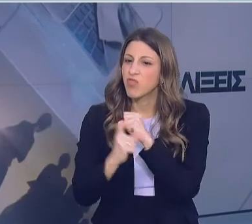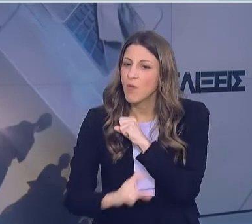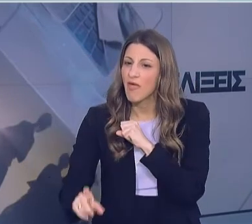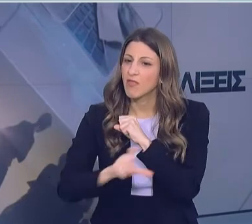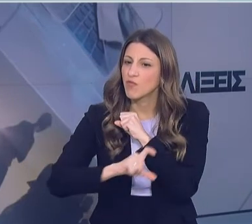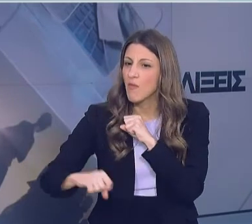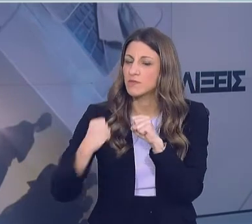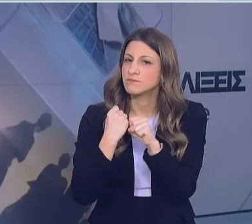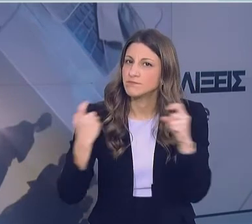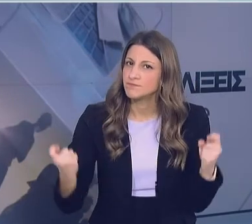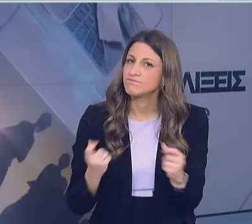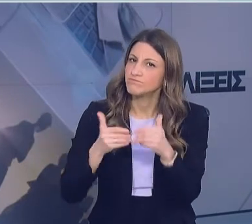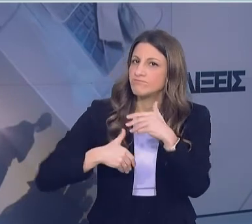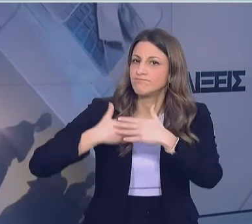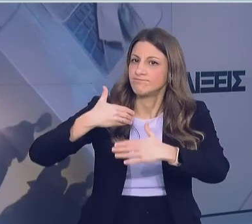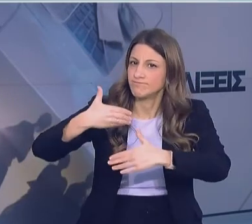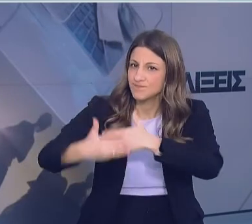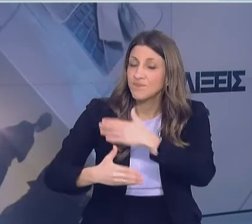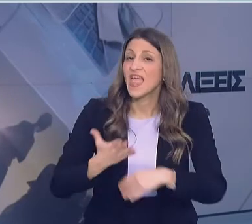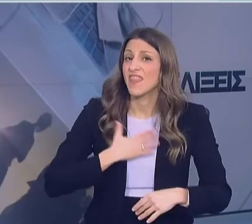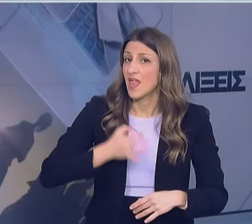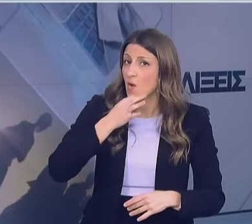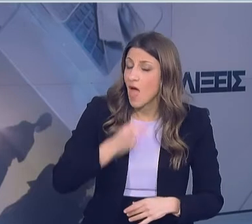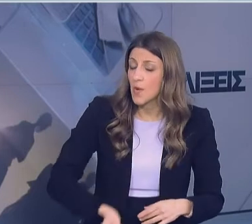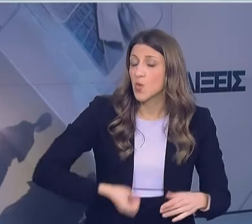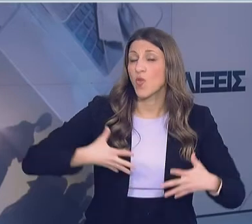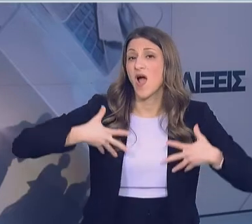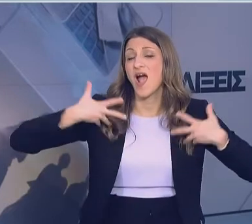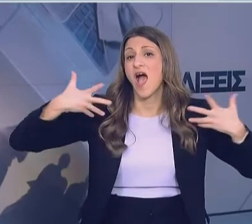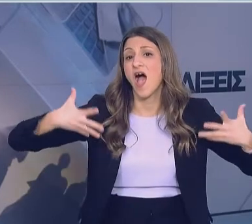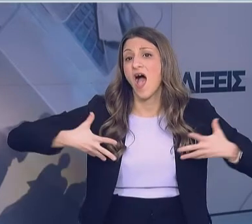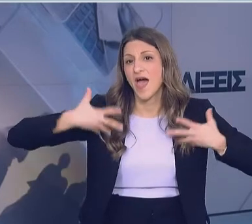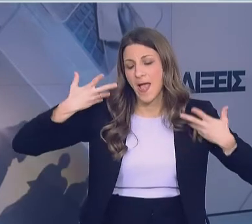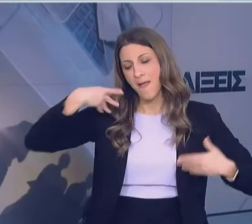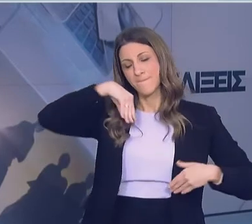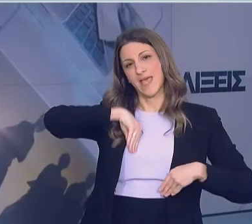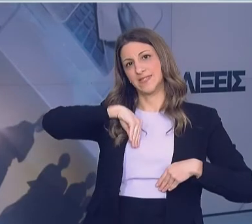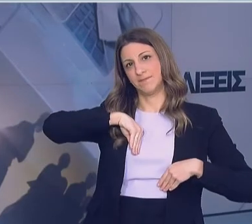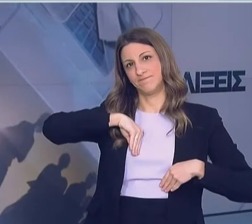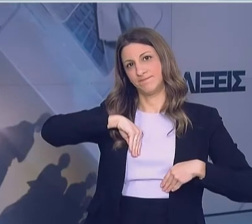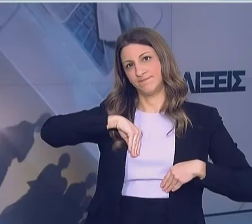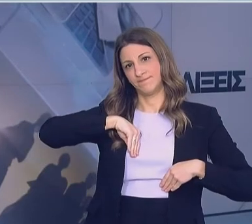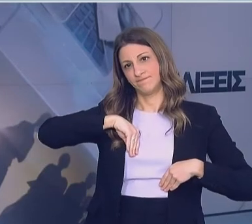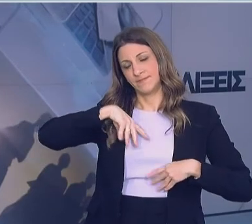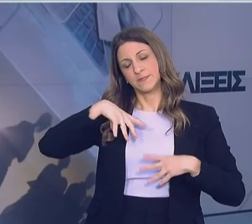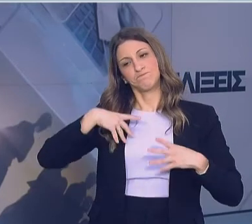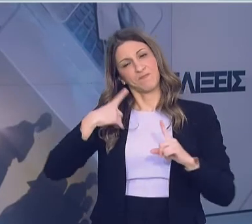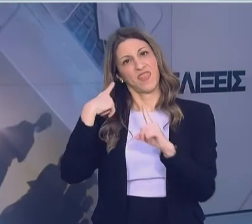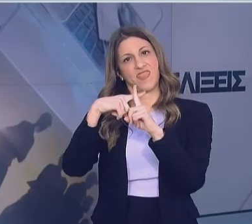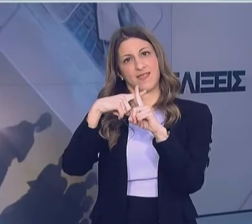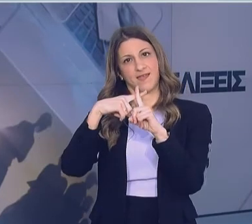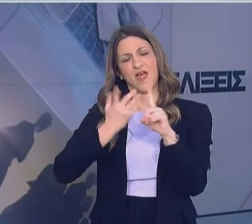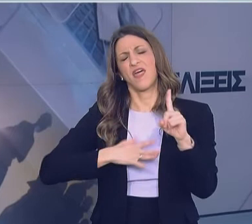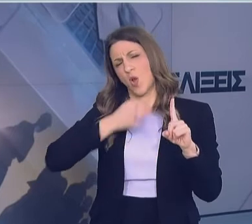προχωράμε ανάλογα. Εγώ να πω ότι είμαι χαρούμενος, αλλά ας το κρατήσω μέσα μου προς το παρόν. Έχω μια συγκρατημένη